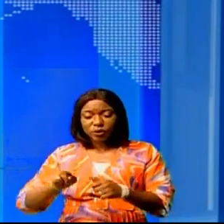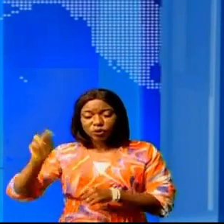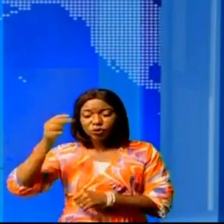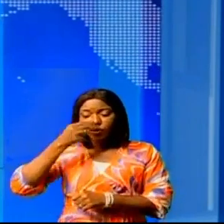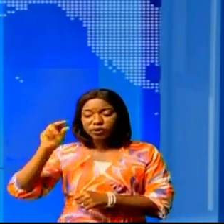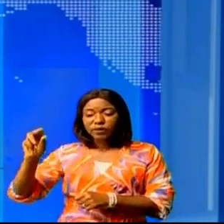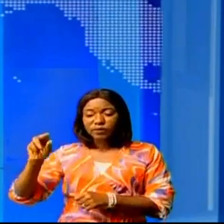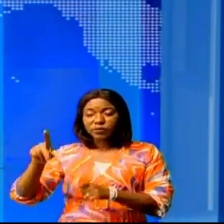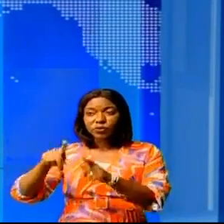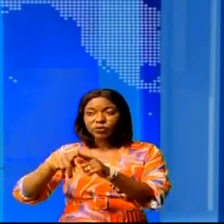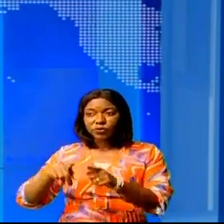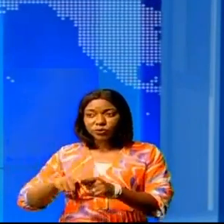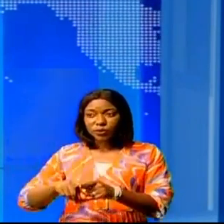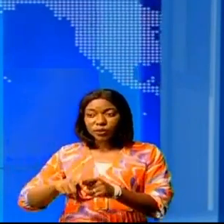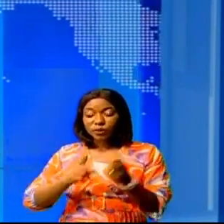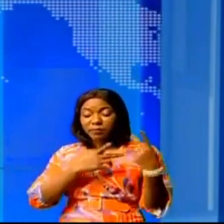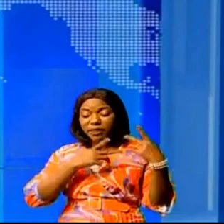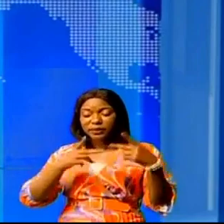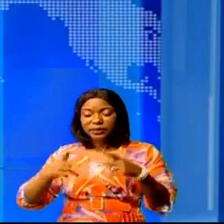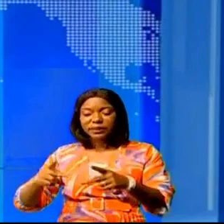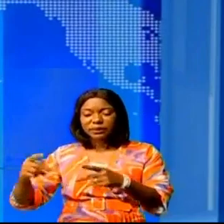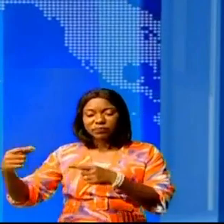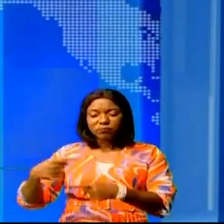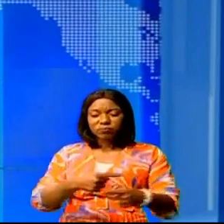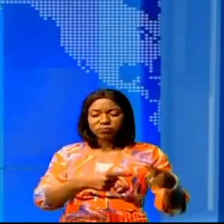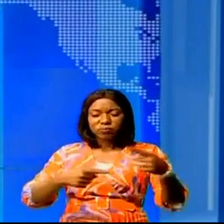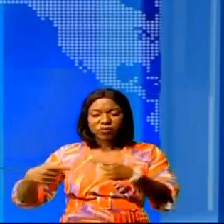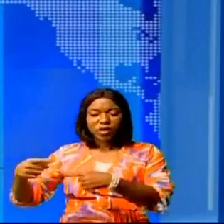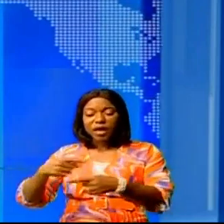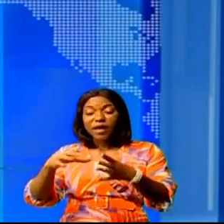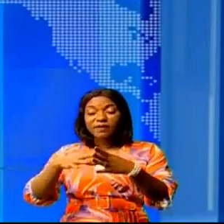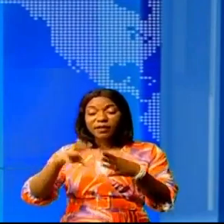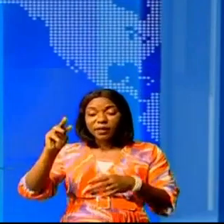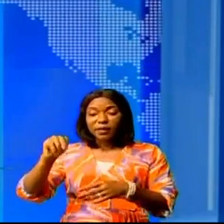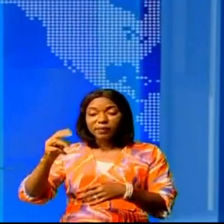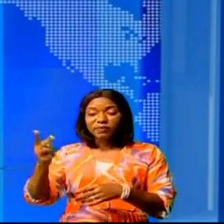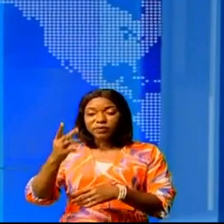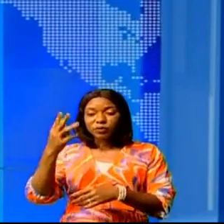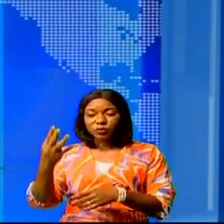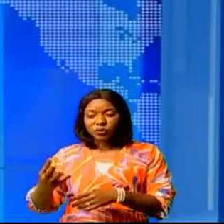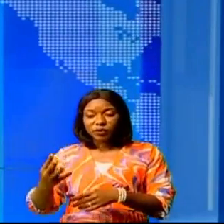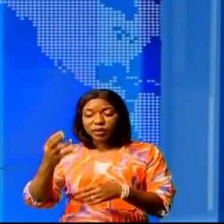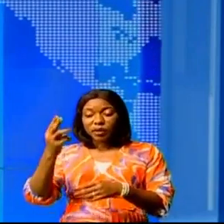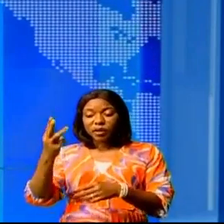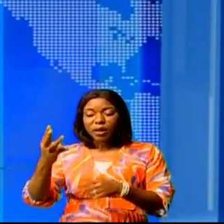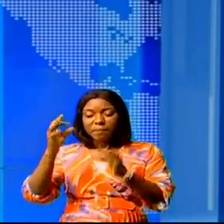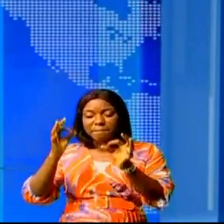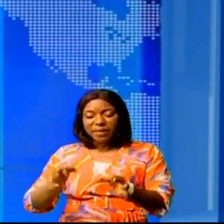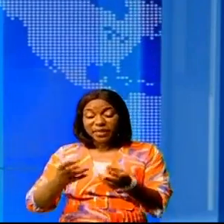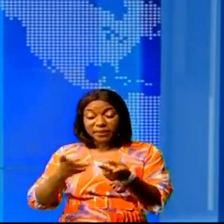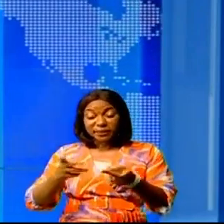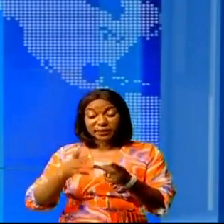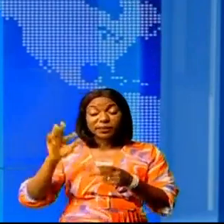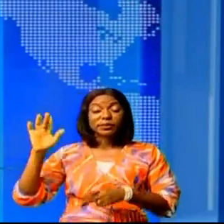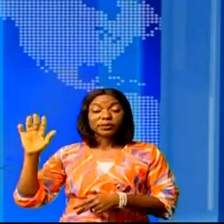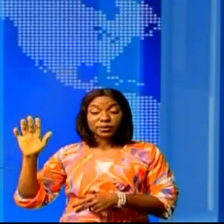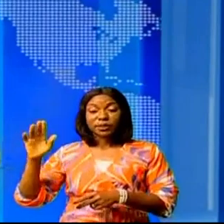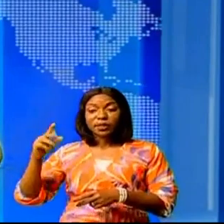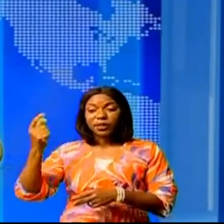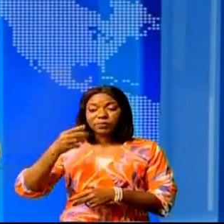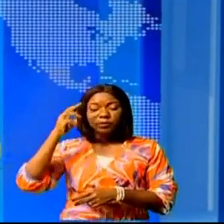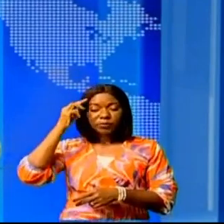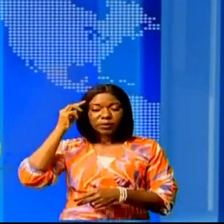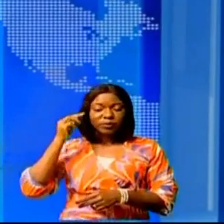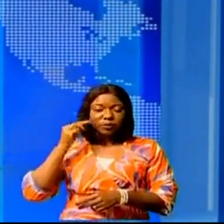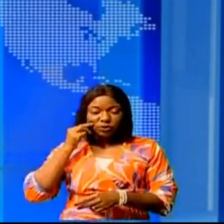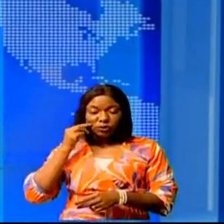front pendant ces affrontements avec le M23. Et ici à Kinshasa, le Premier ministre Jean-Michel Samalukonde a